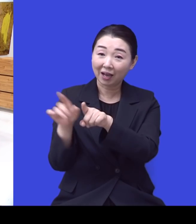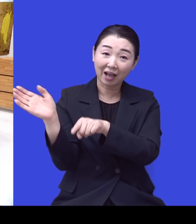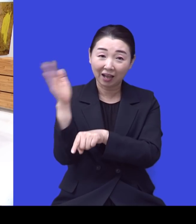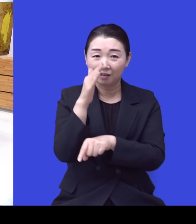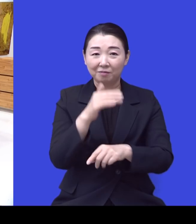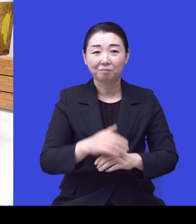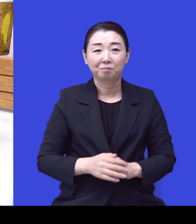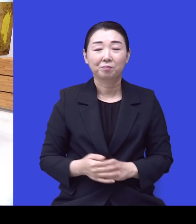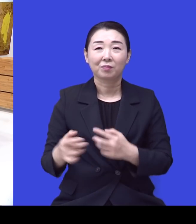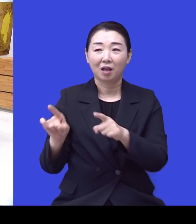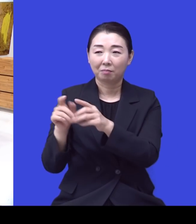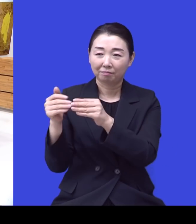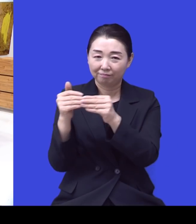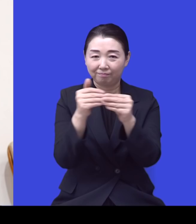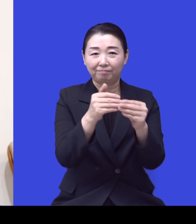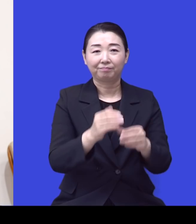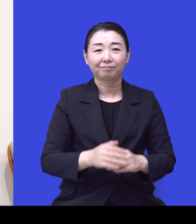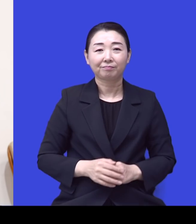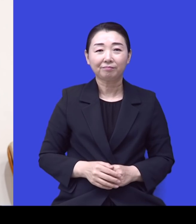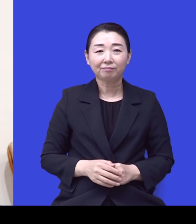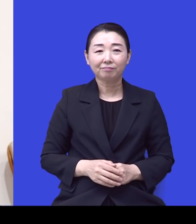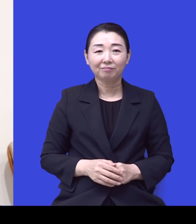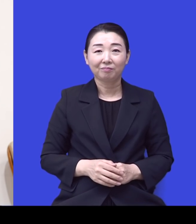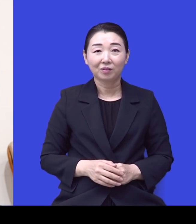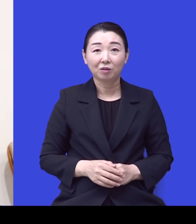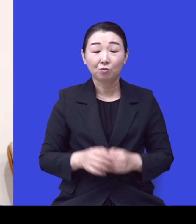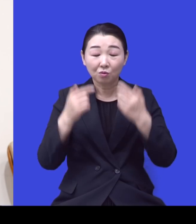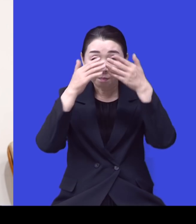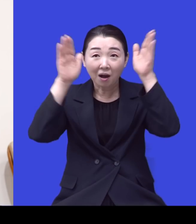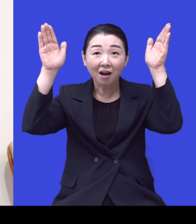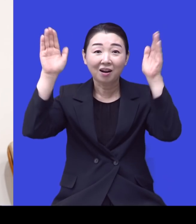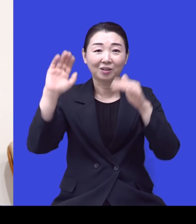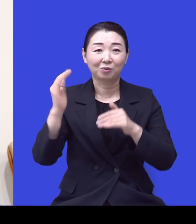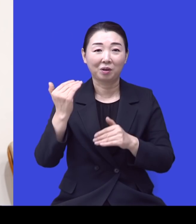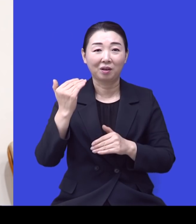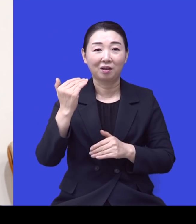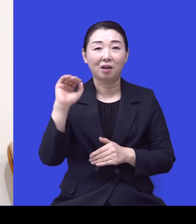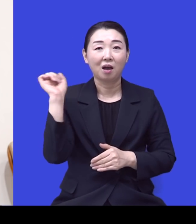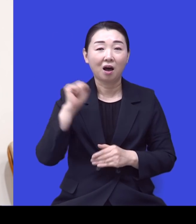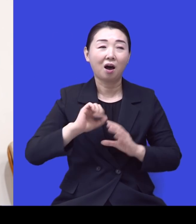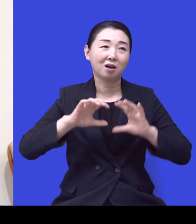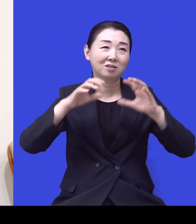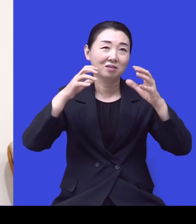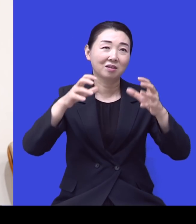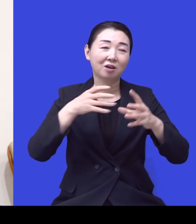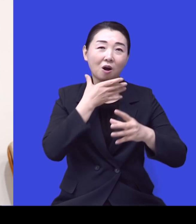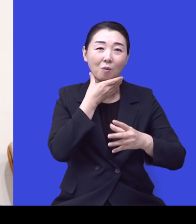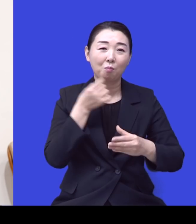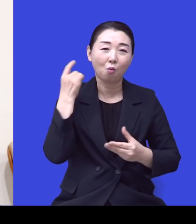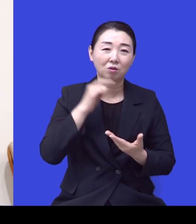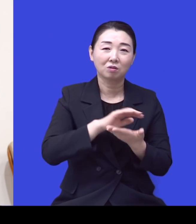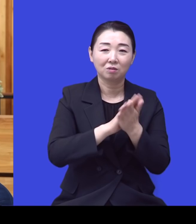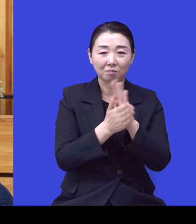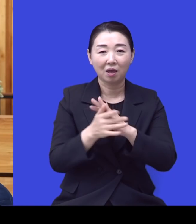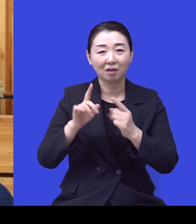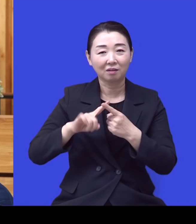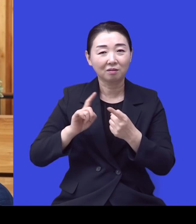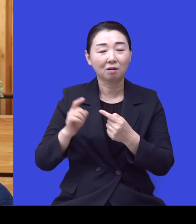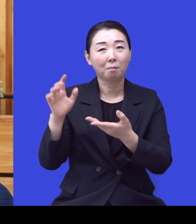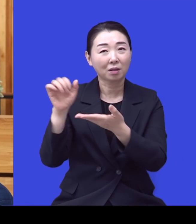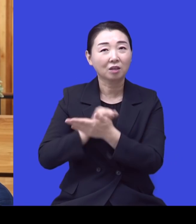예. 그래서 같이 모시고 간 거예요. 예. 이분이 막 눈이 열리시는 거죠. 아. 이렇게 세계가 막 복음에 대해서 받아들이고 있구나.